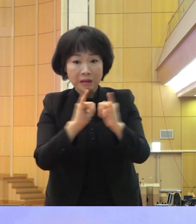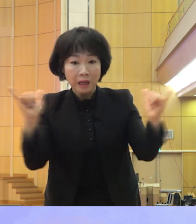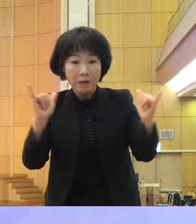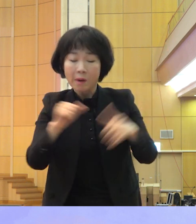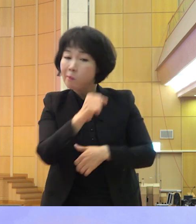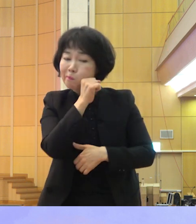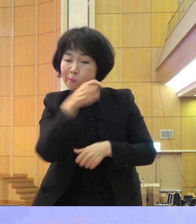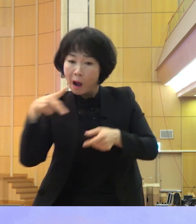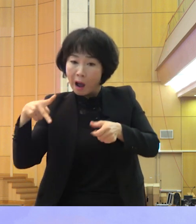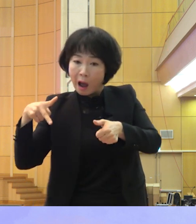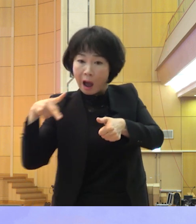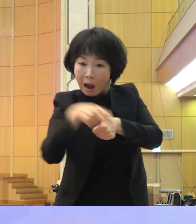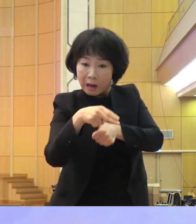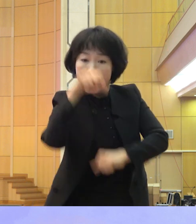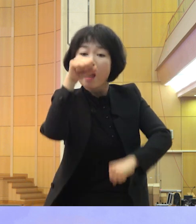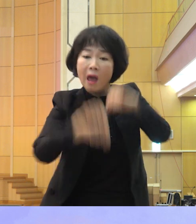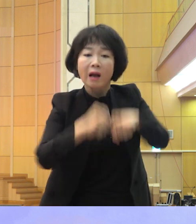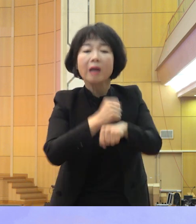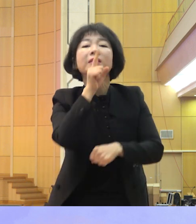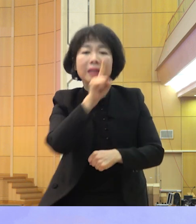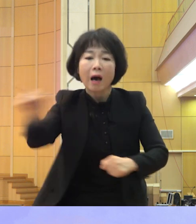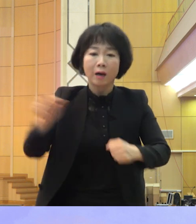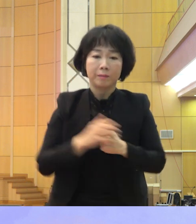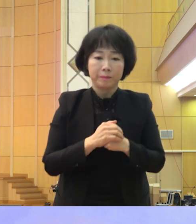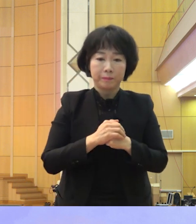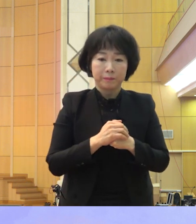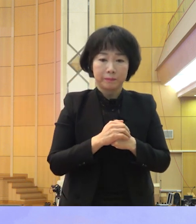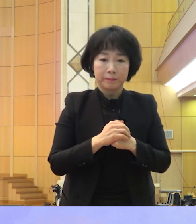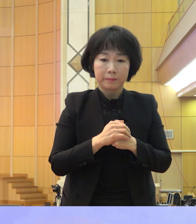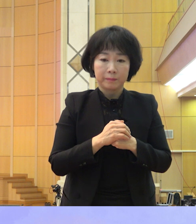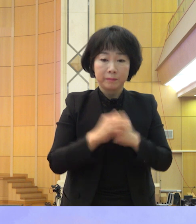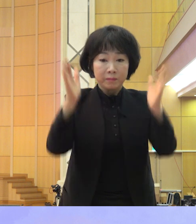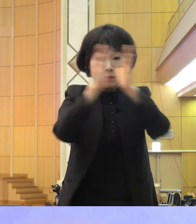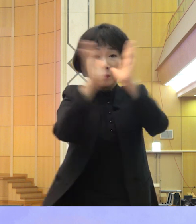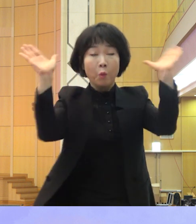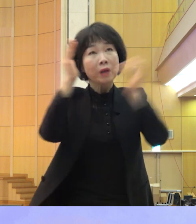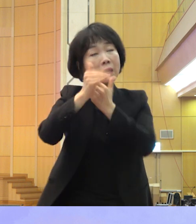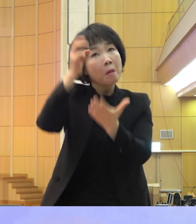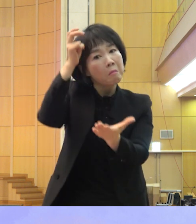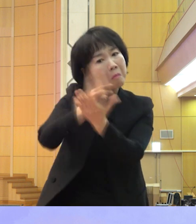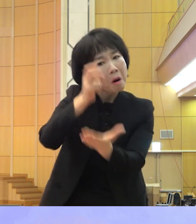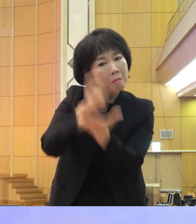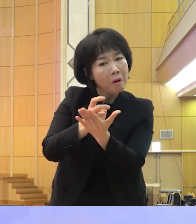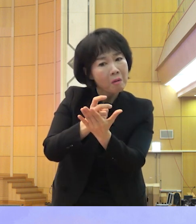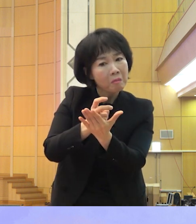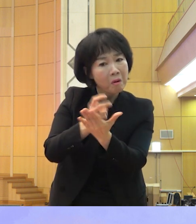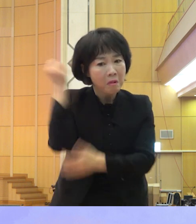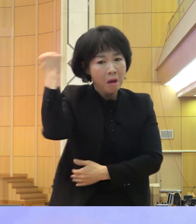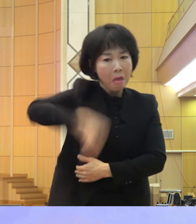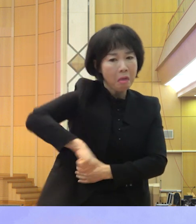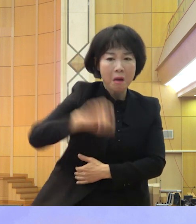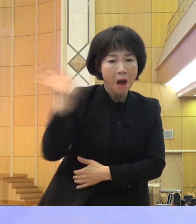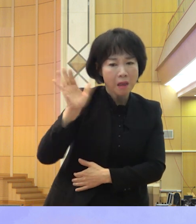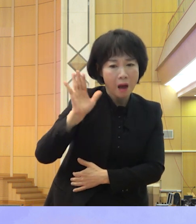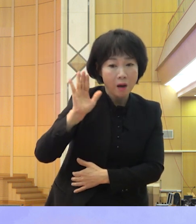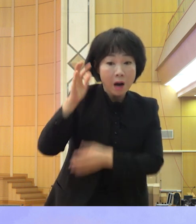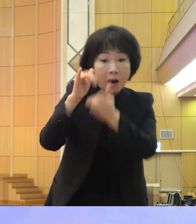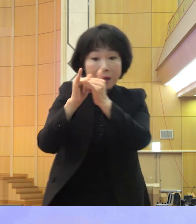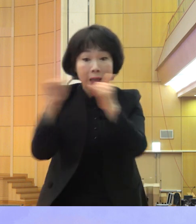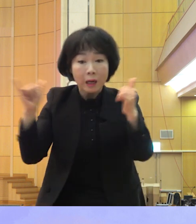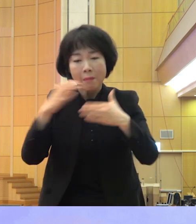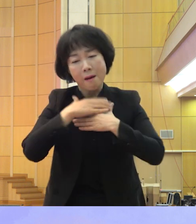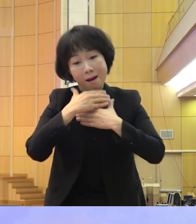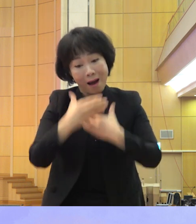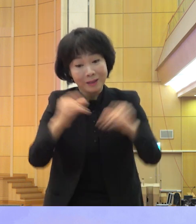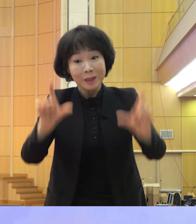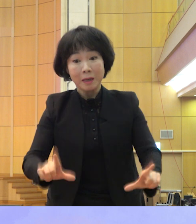사람에게 할례를 행하느니라. 모세의 율법을 범하지 아니하려고